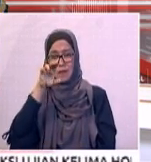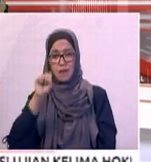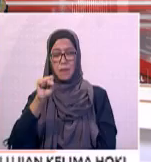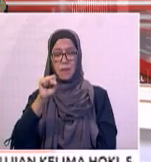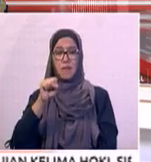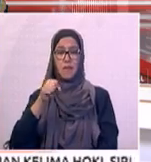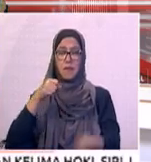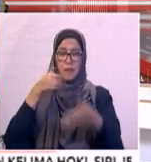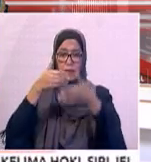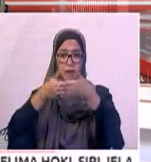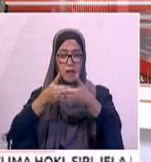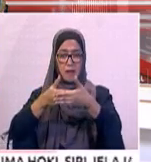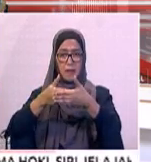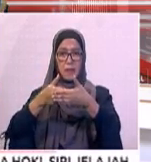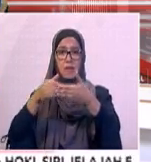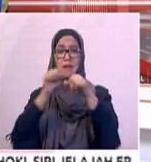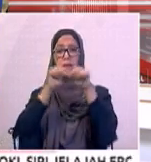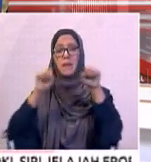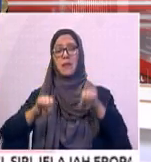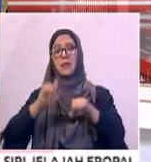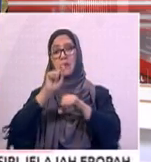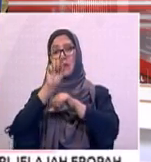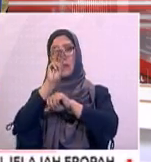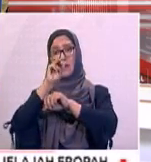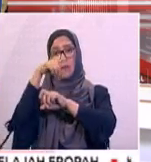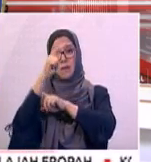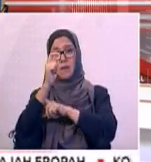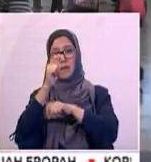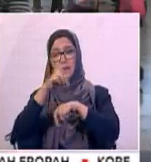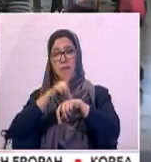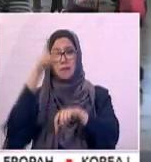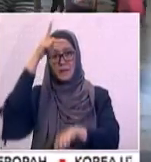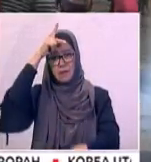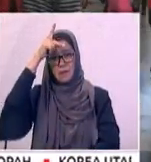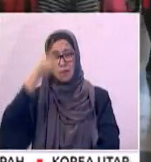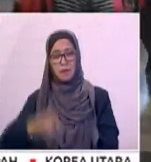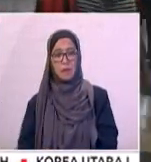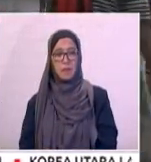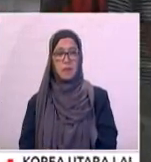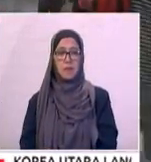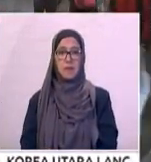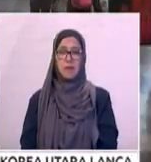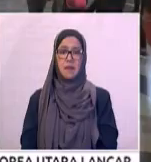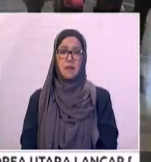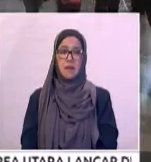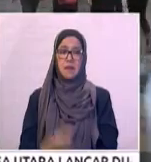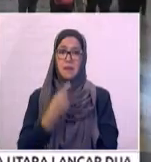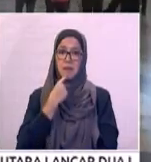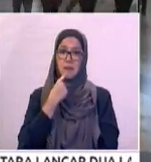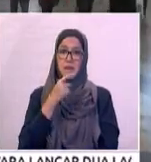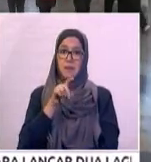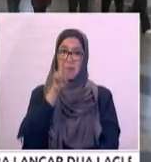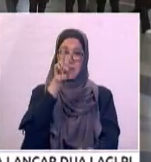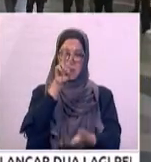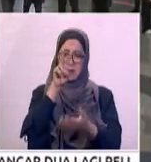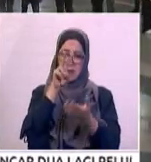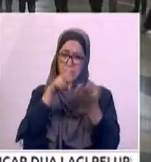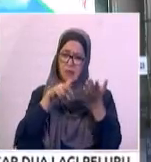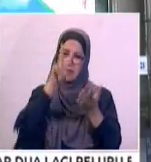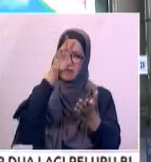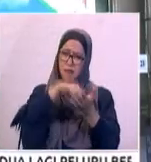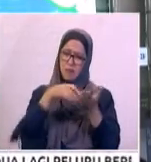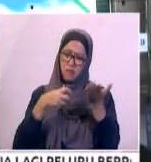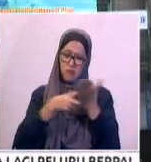hingga stesen Tumpat di Kelantan. Tambah beliau, 2,620 tiket